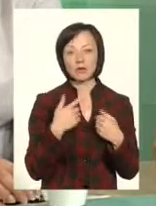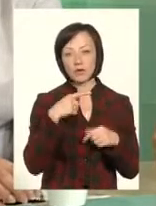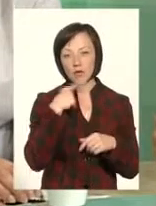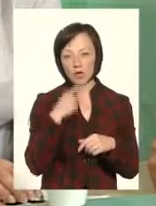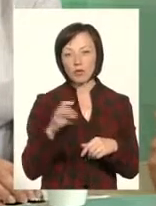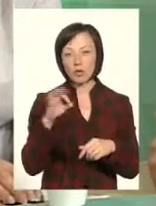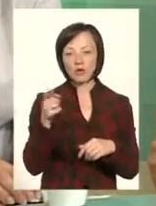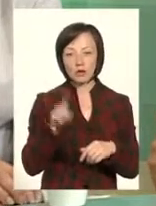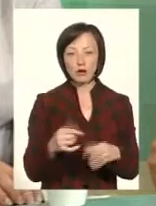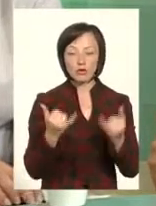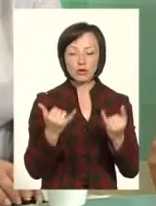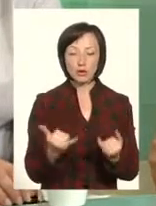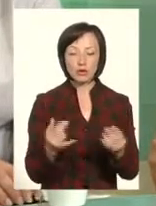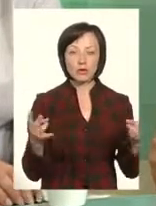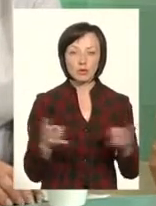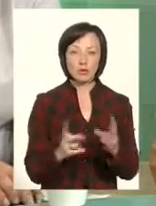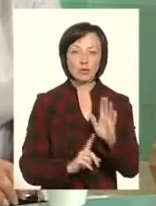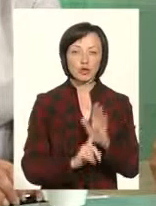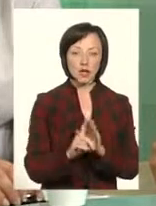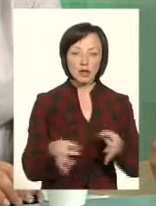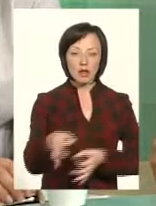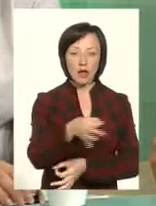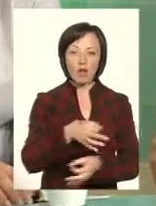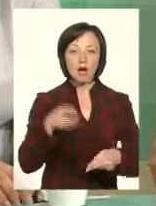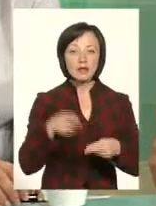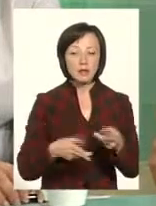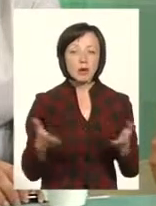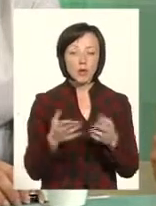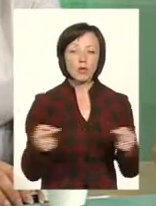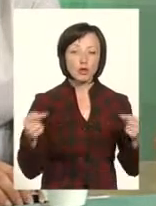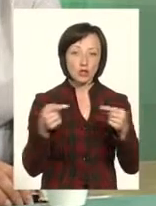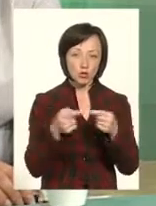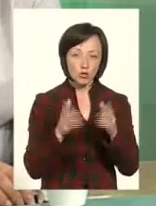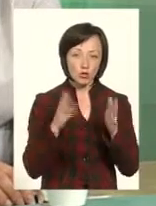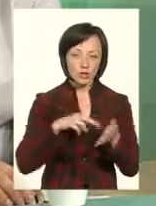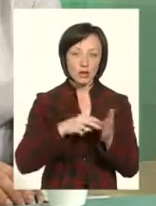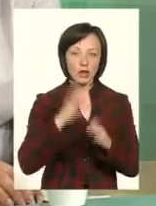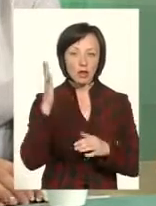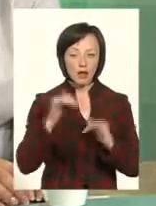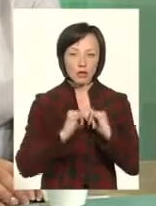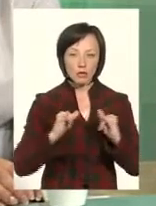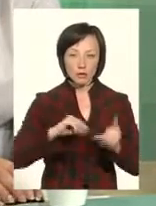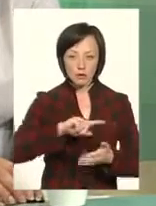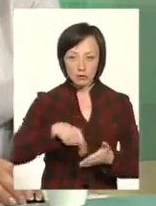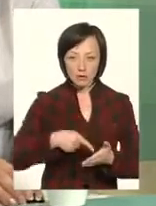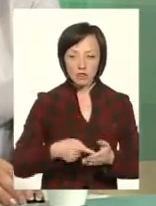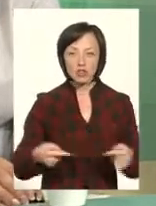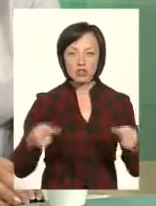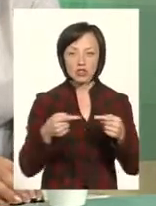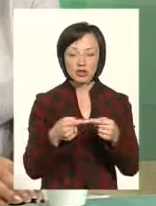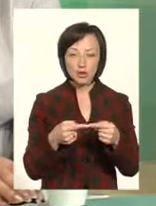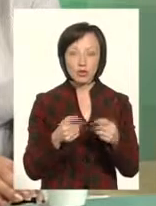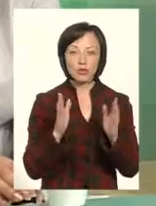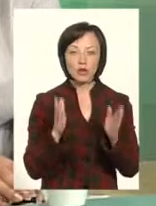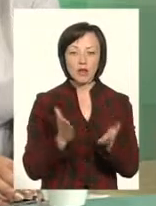мусимо почати діалог, кінцем якого буде чітко визначення стратегії розвитку міста, чітко